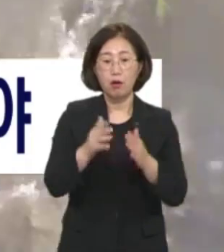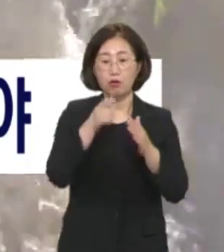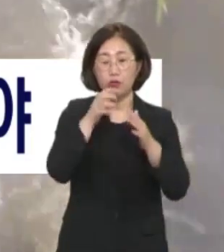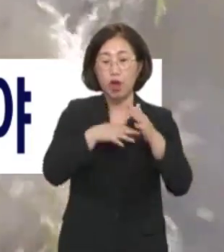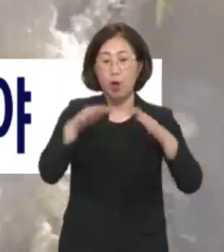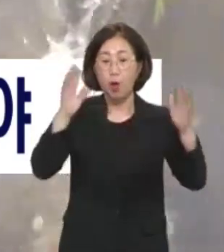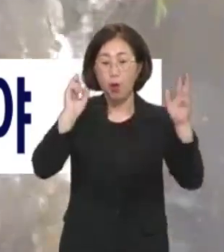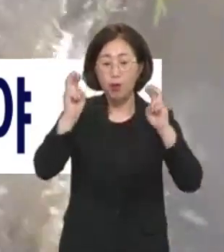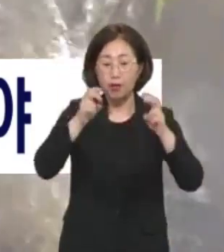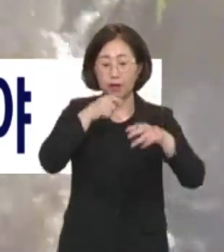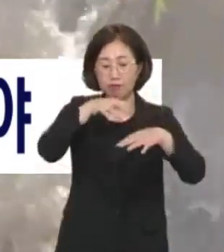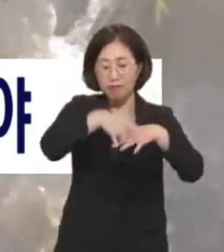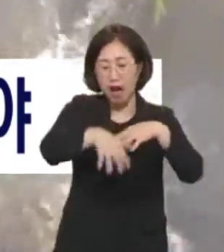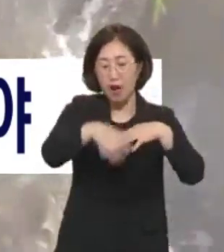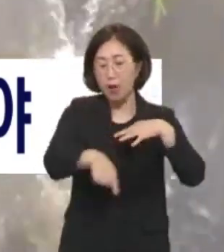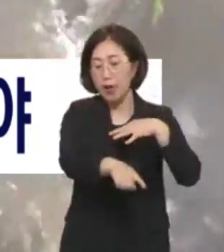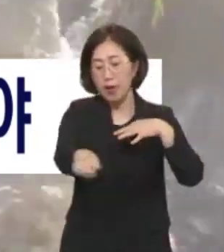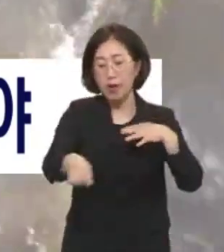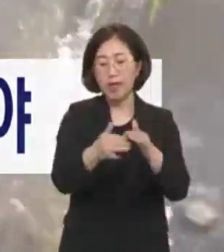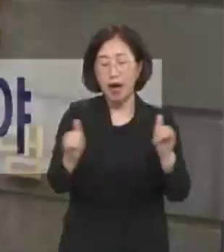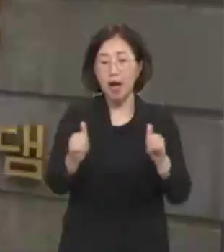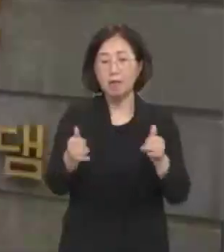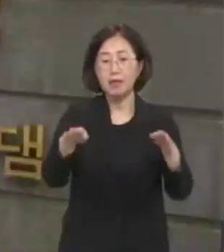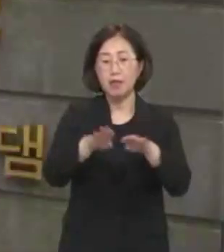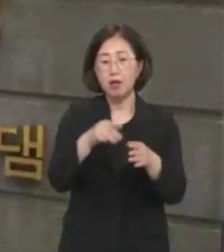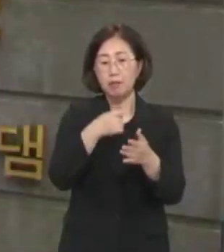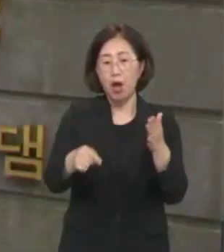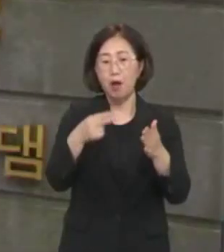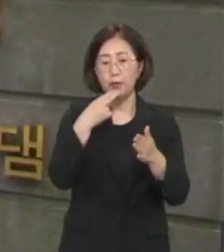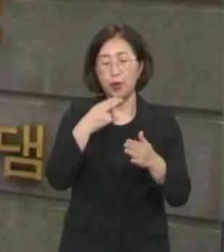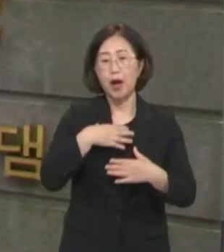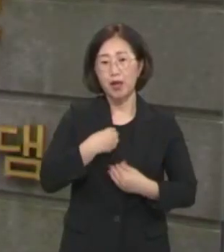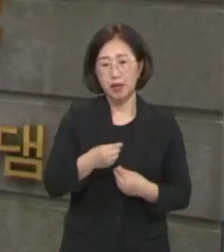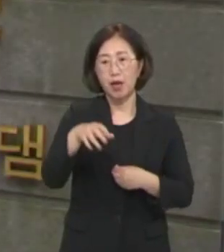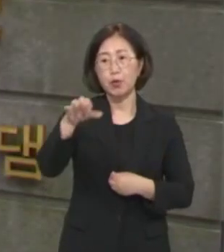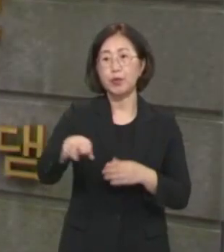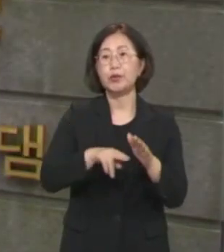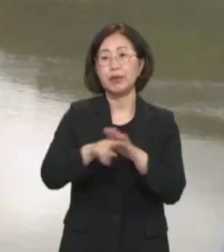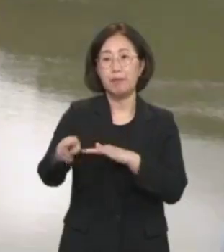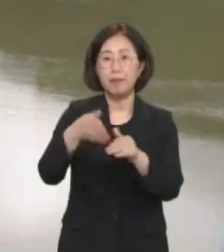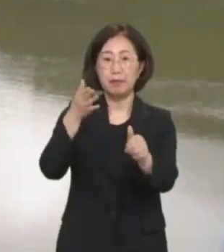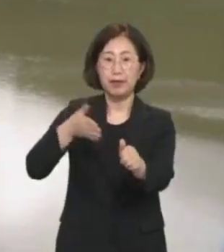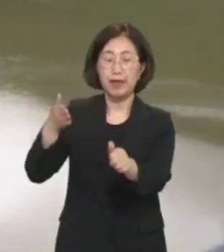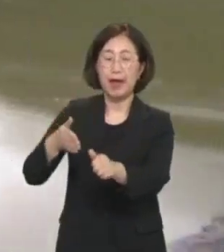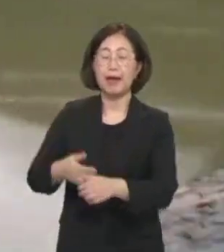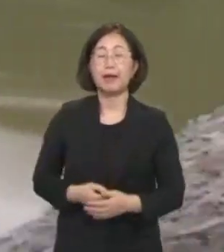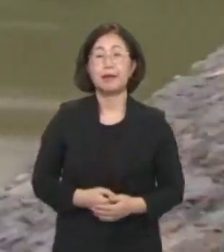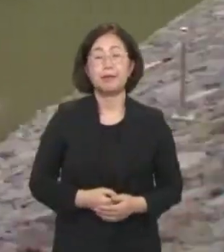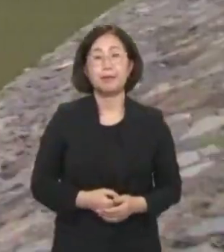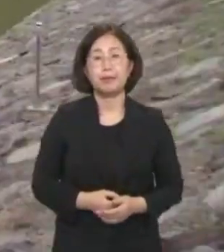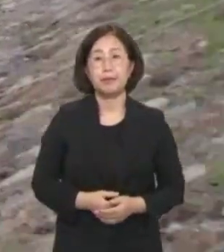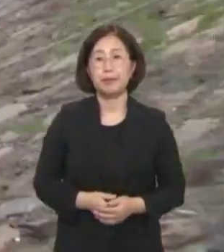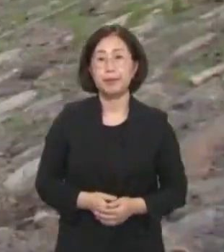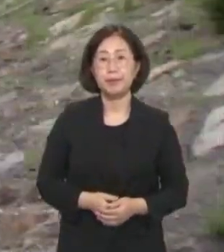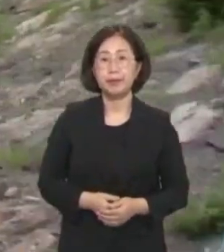방류로 인명시설물 피해가 없도록 하류 주변 주민들은 안전한 곳으로 대피해달라고 당부했습니다.